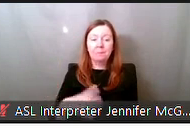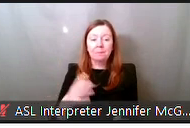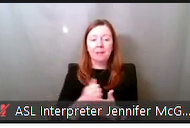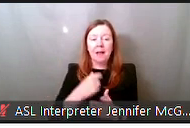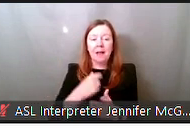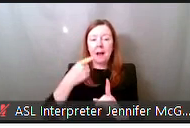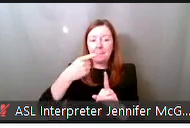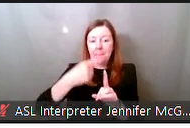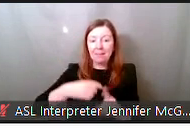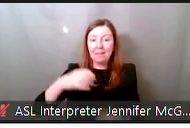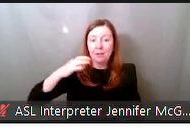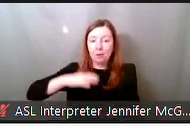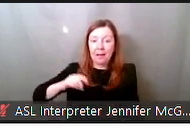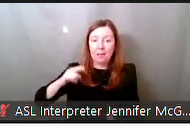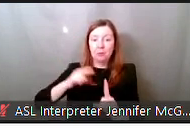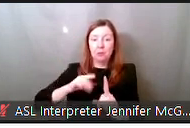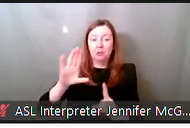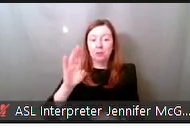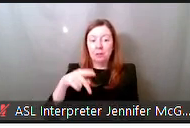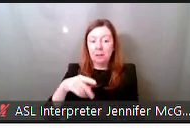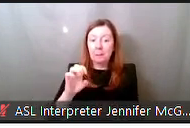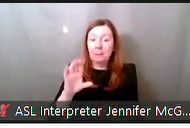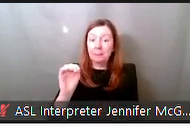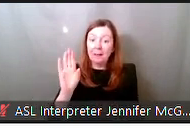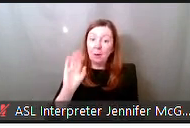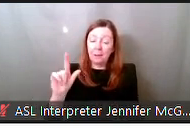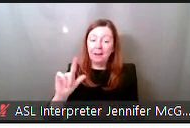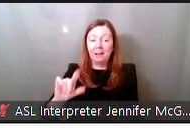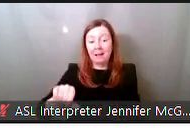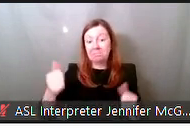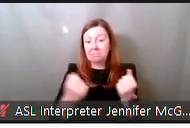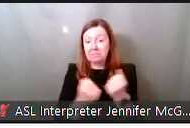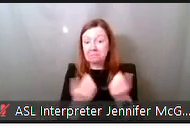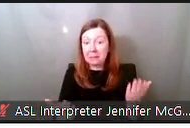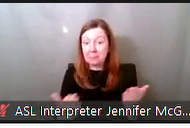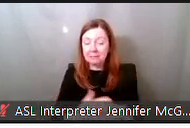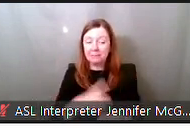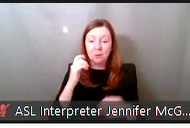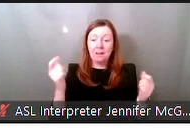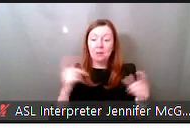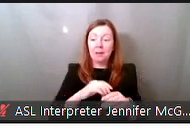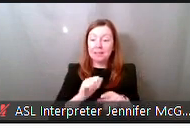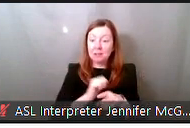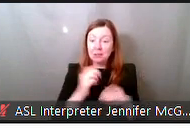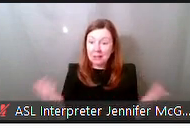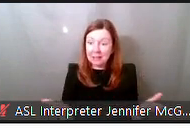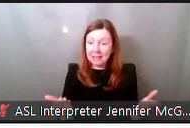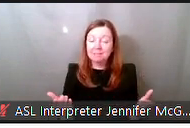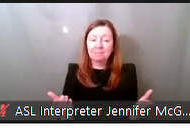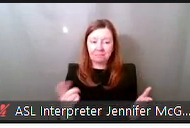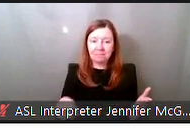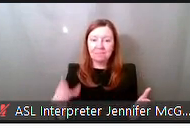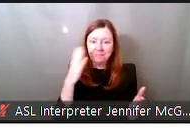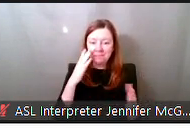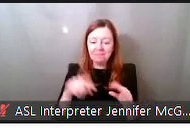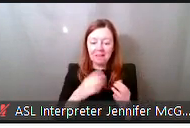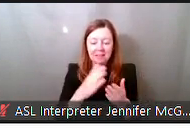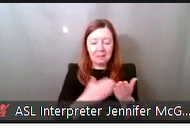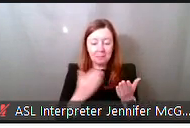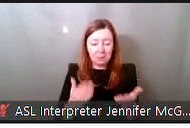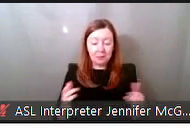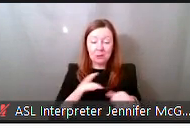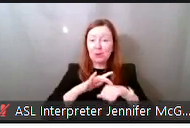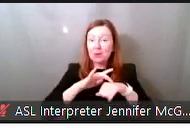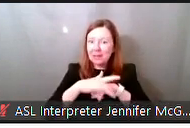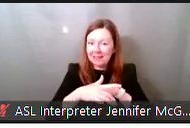Pico 呢，那这里有个项目是能够帮助付每个月 Pico 的费用。